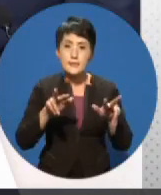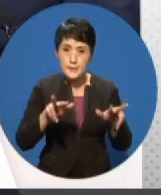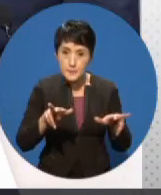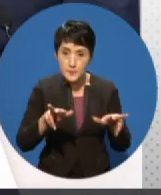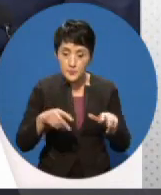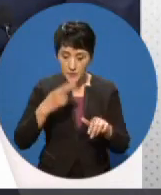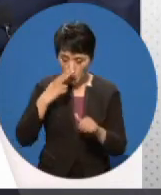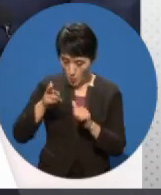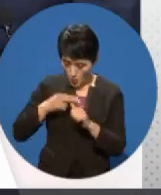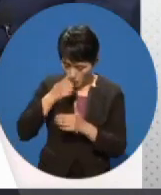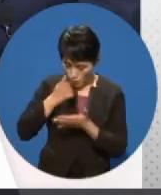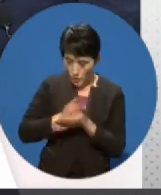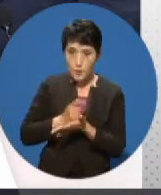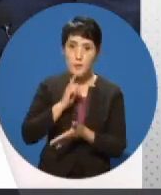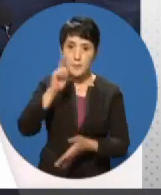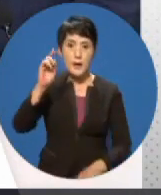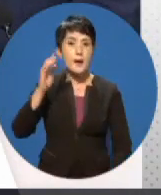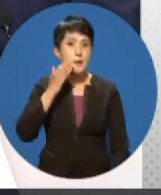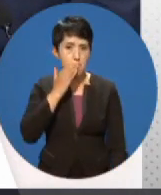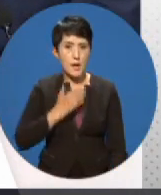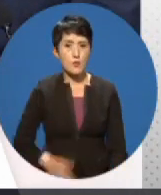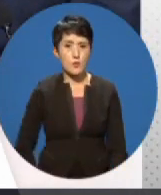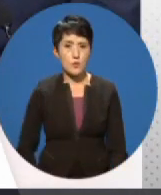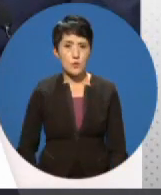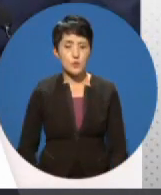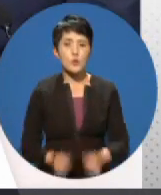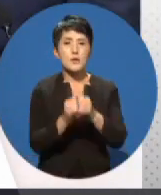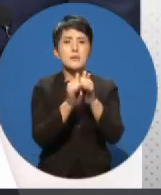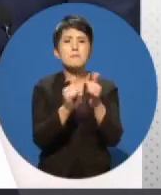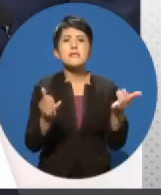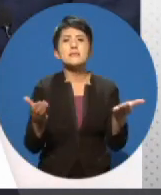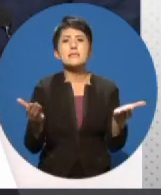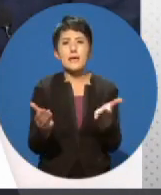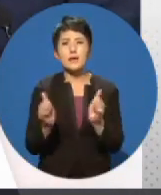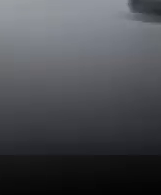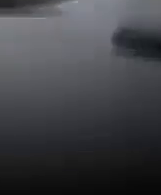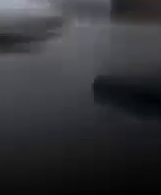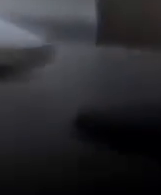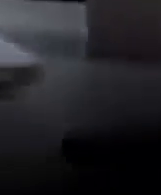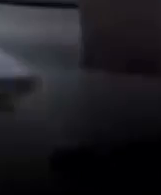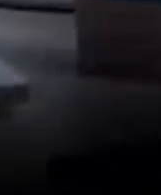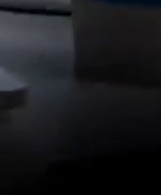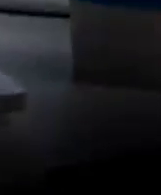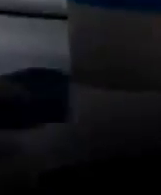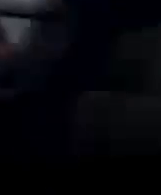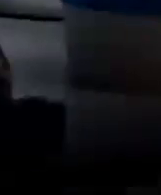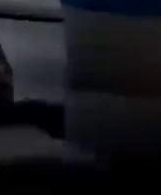있으면 모욕은 되고 네. 그다음에 민사는 충분히 입증해서 손해배상이 가능할 걸로 보입니다. 네.